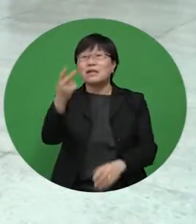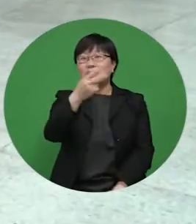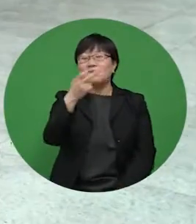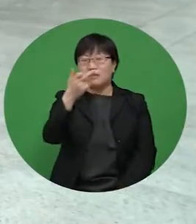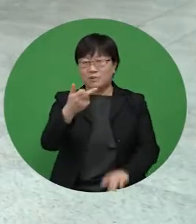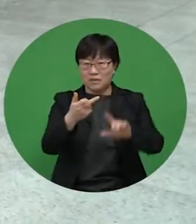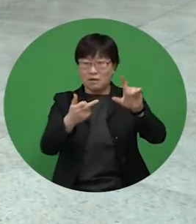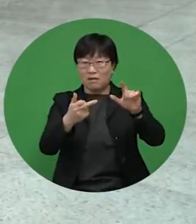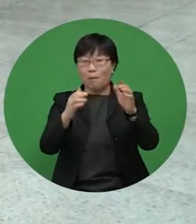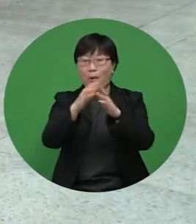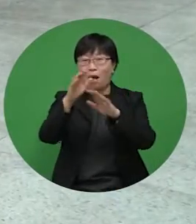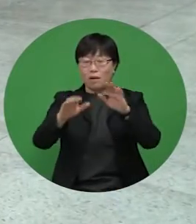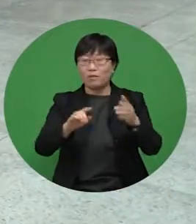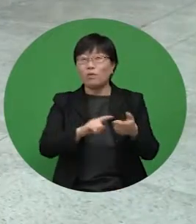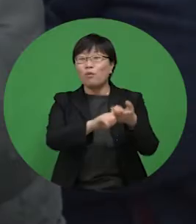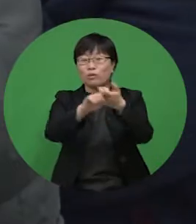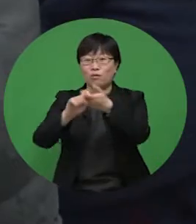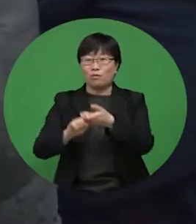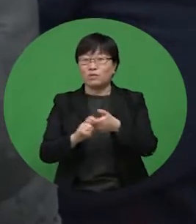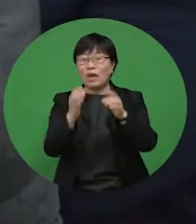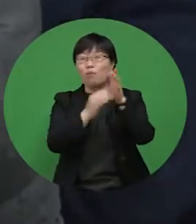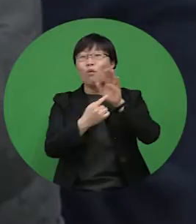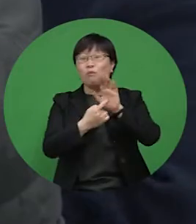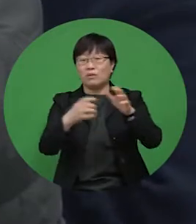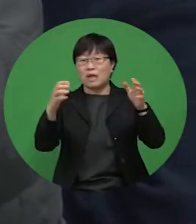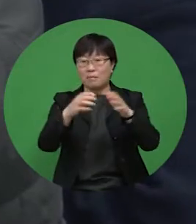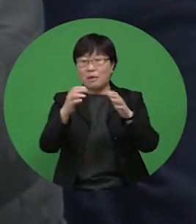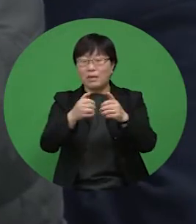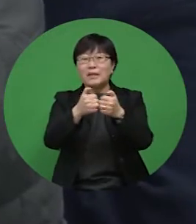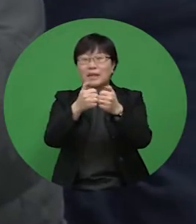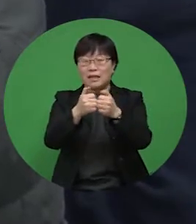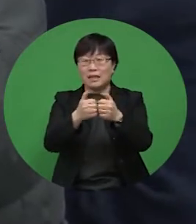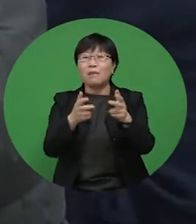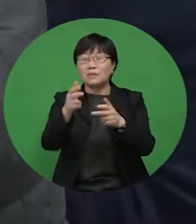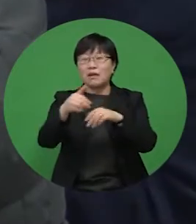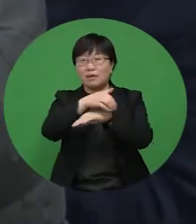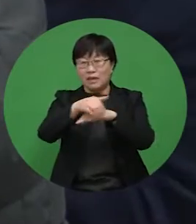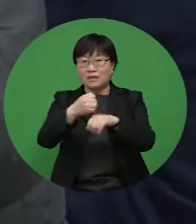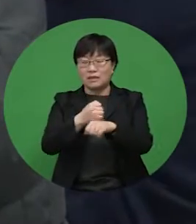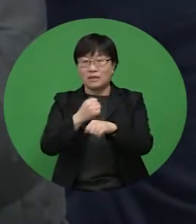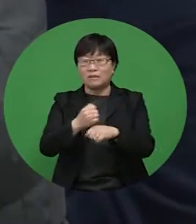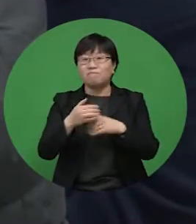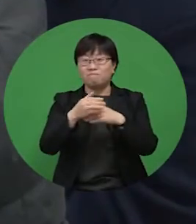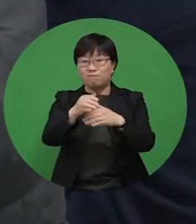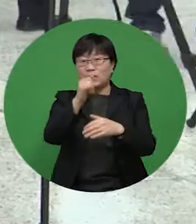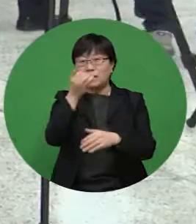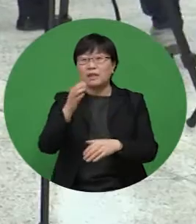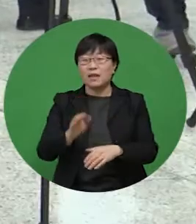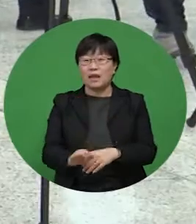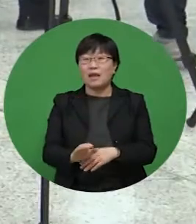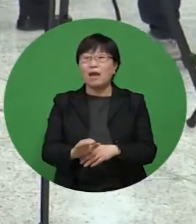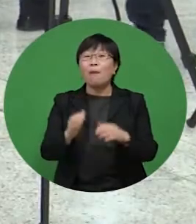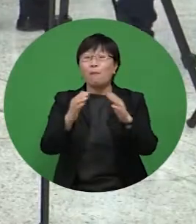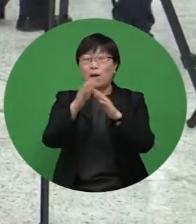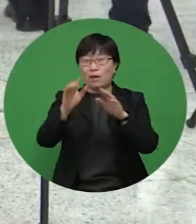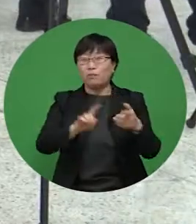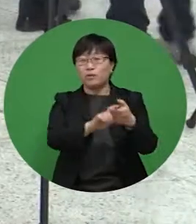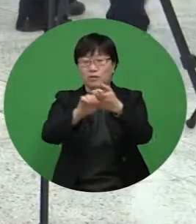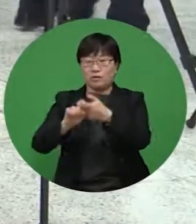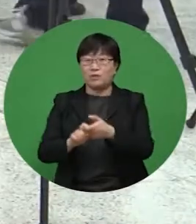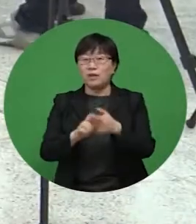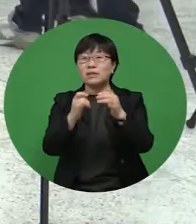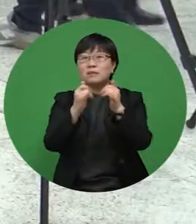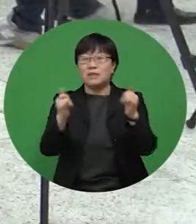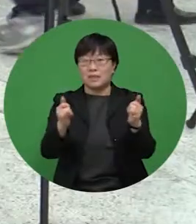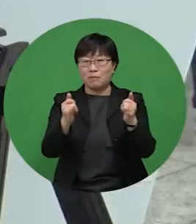마을 공동체 공모 사업 안내와 상담, 사업 제안서 작성 등이 진행됐는데요. 마을 공동체 사업에 관심이